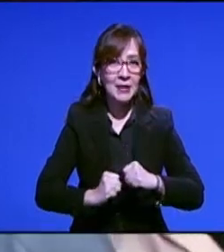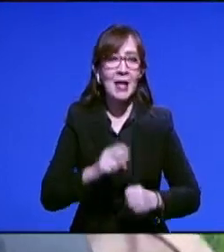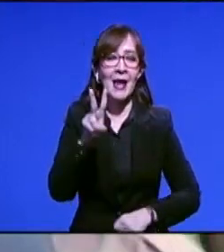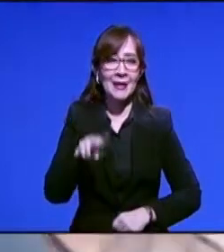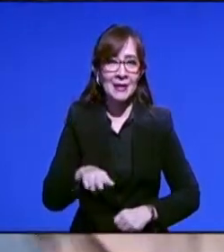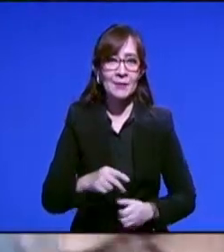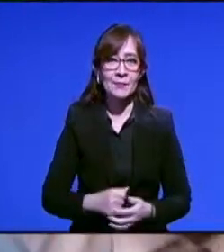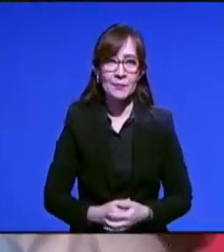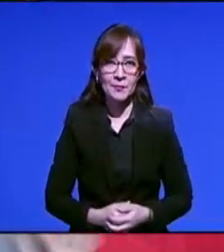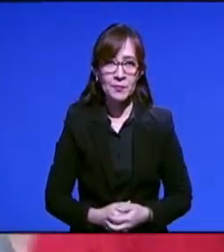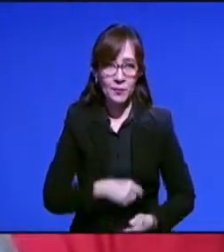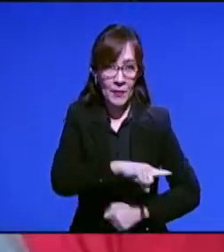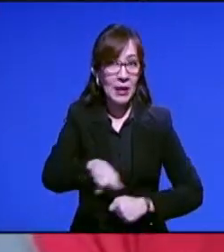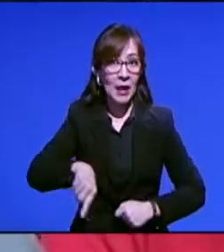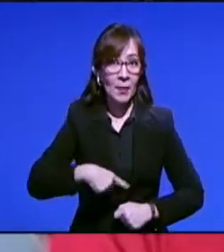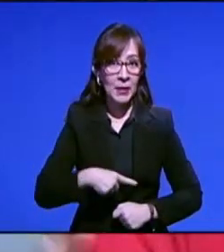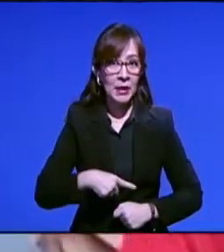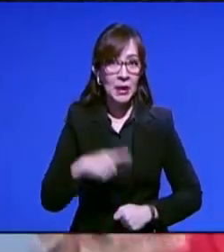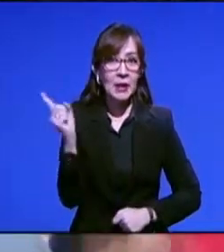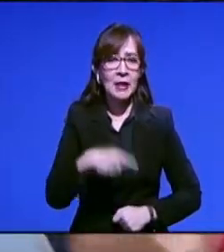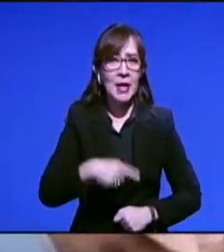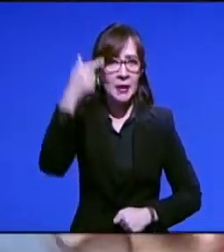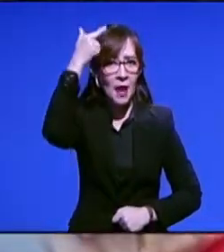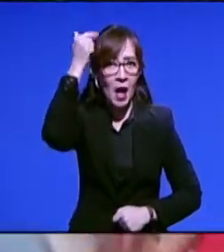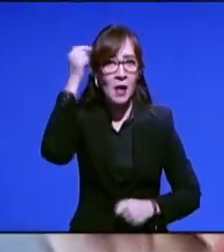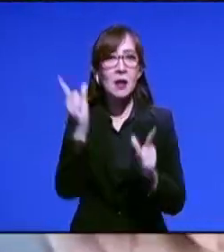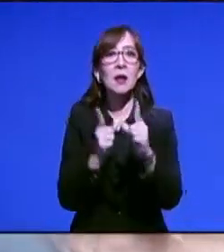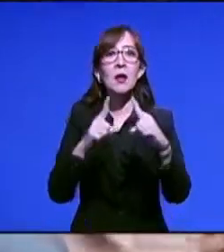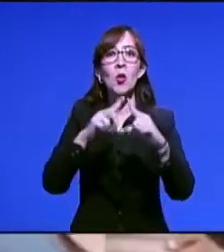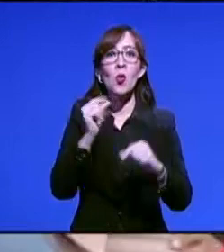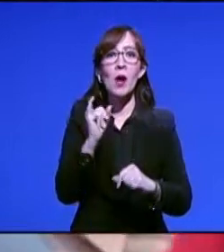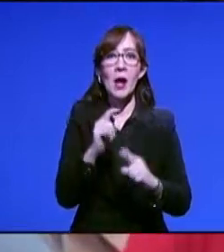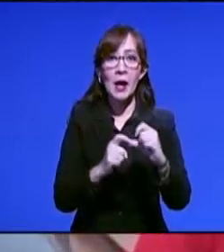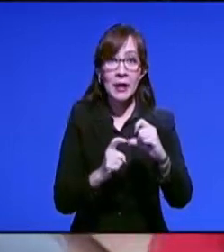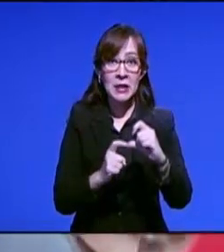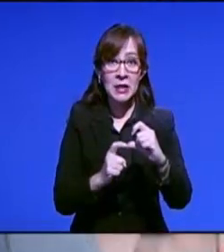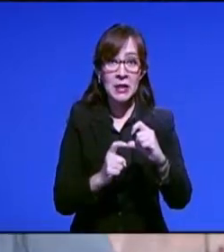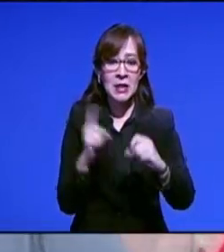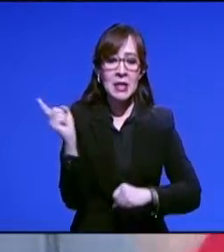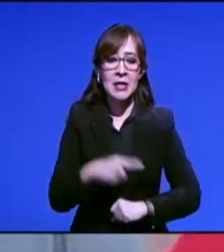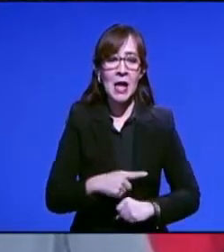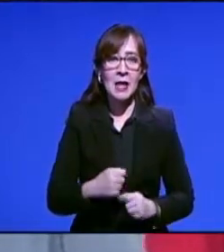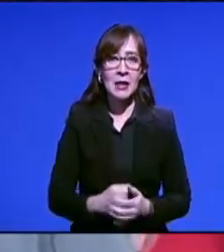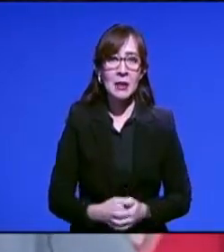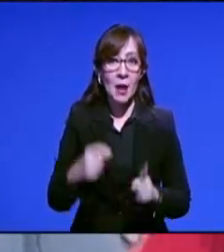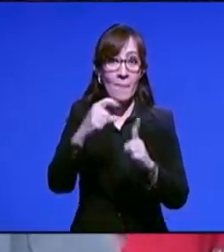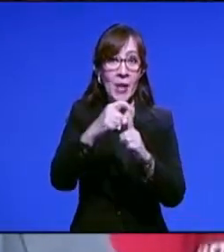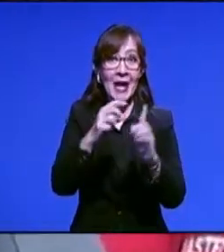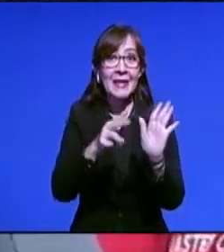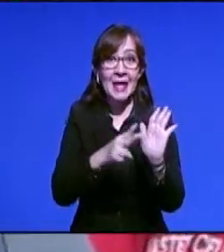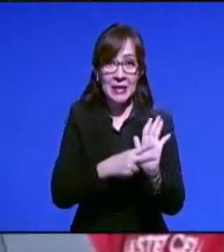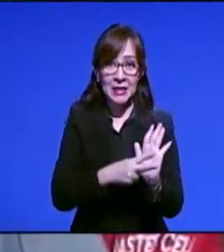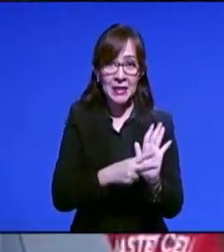Kami dari ahli waris, pertama dari pengadilan negeri, kita